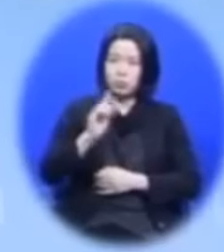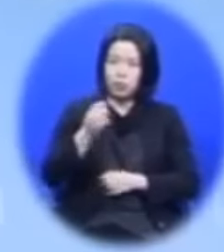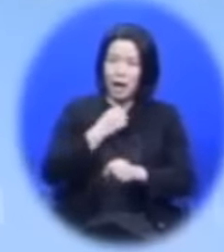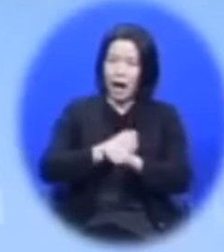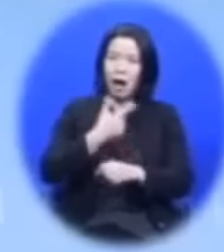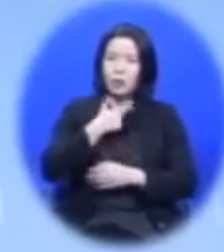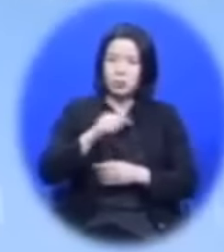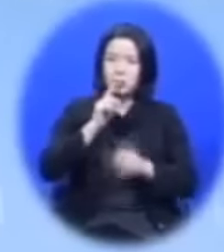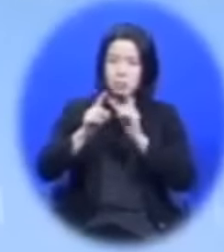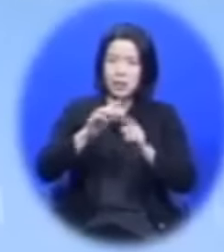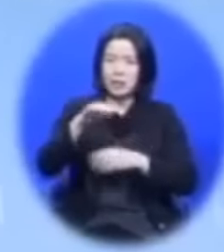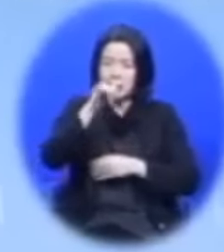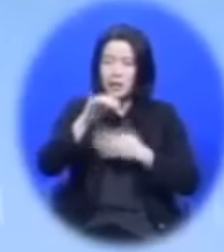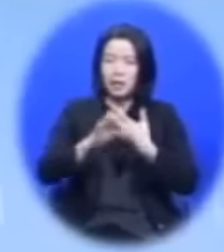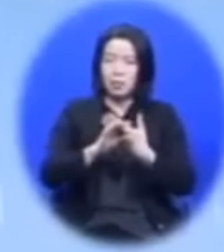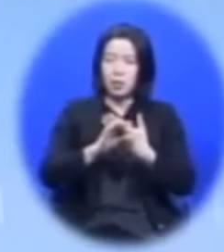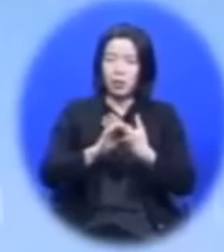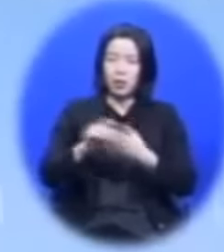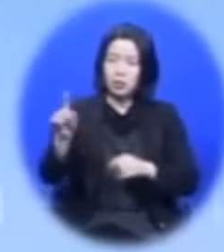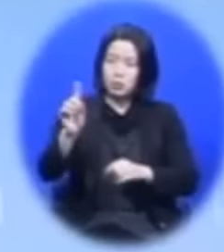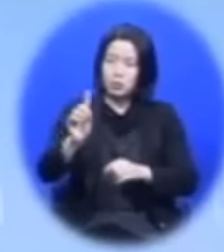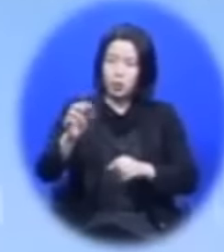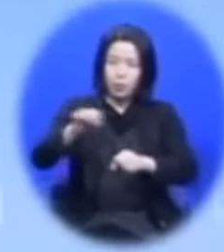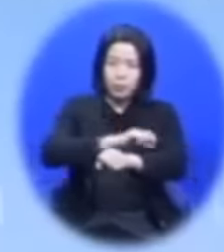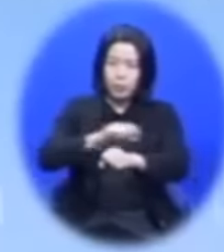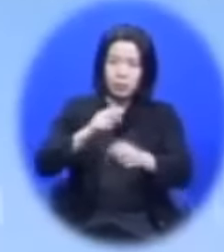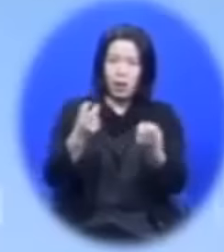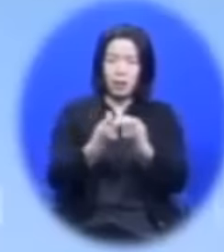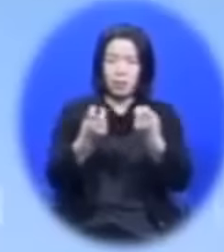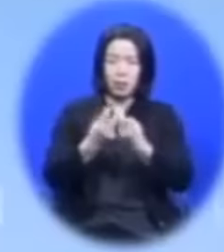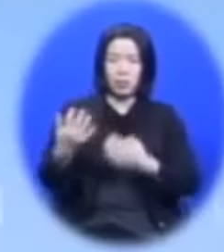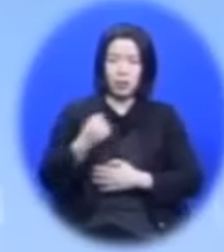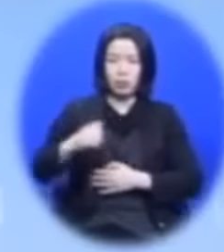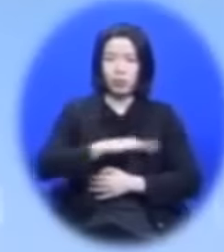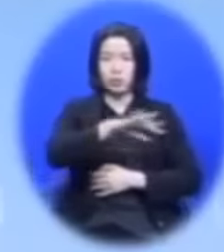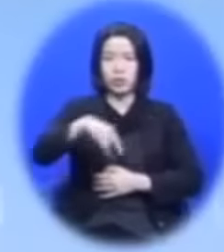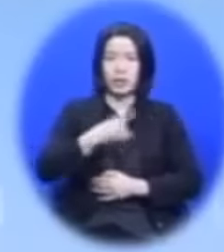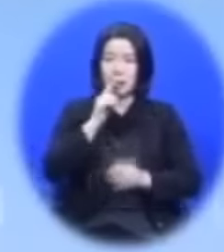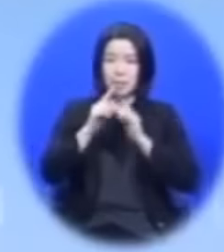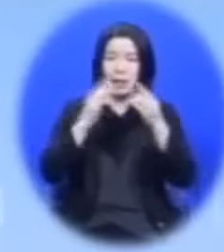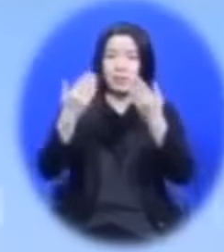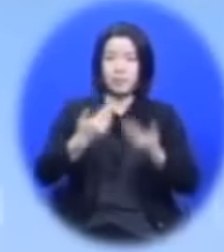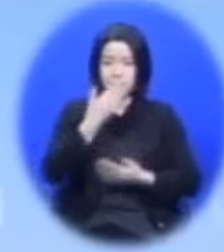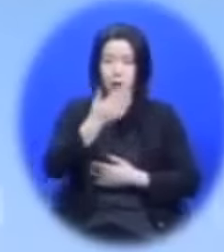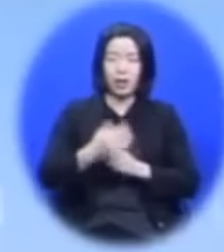말씀이 있으시다면 그럼 좀 특별한 방법으로 우리에게 말씀하실 수도 있잖아요.